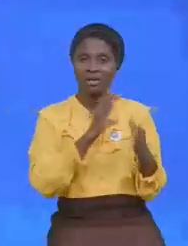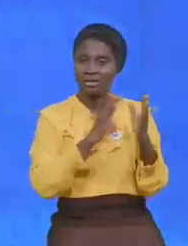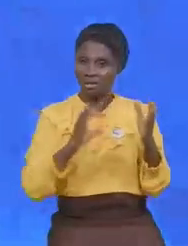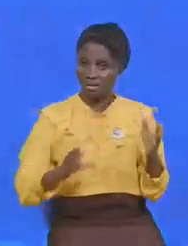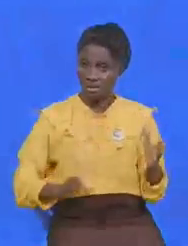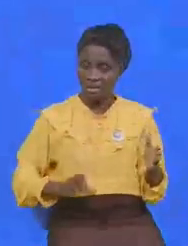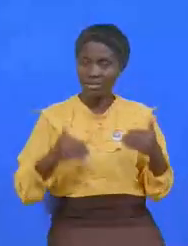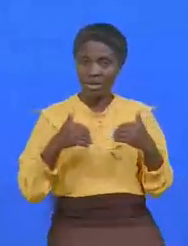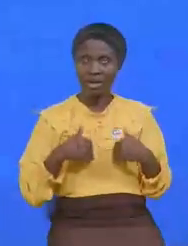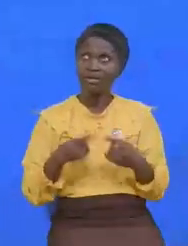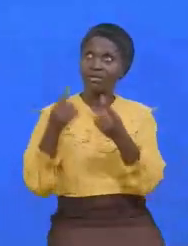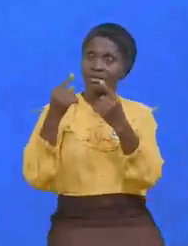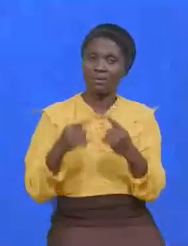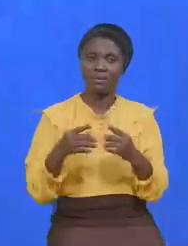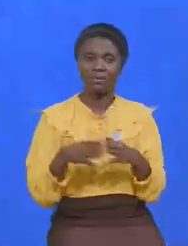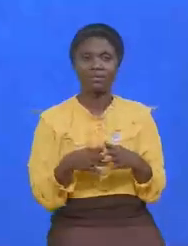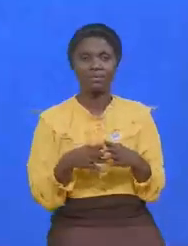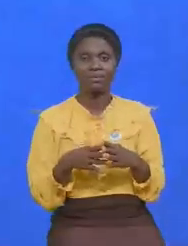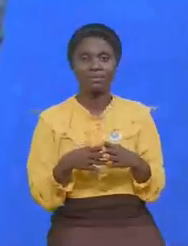Et Christ est venu.